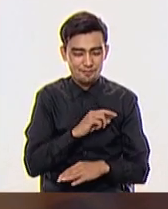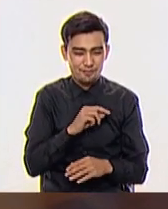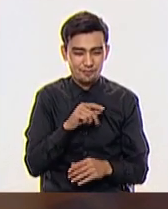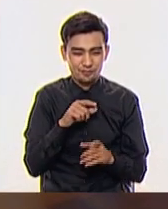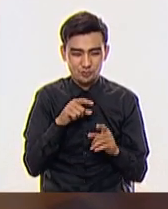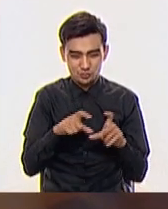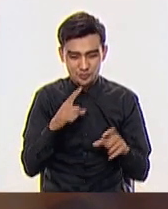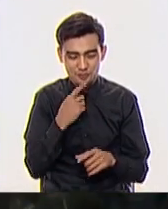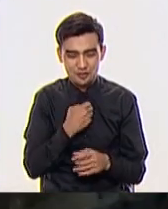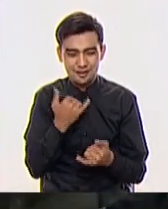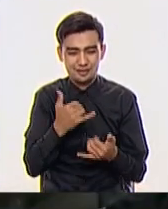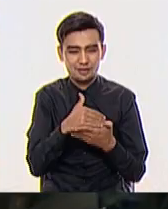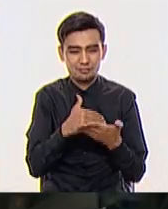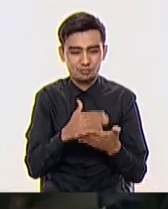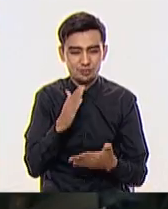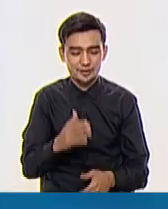бірыңғай стандарт енгізіледі.